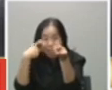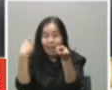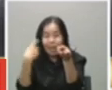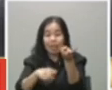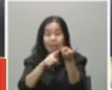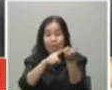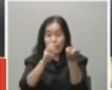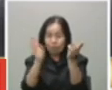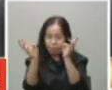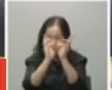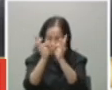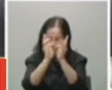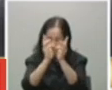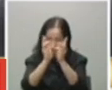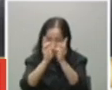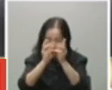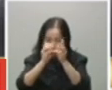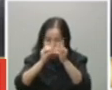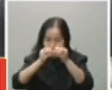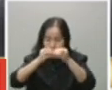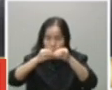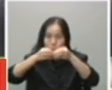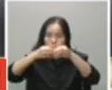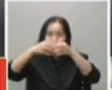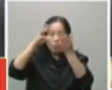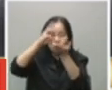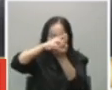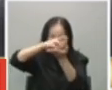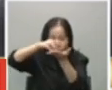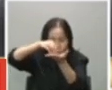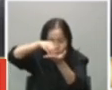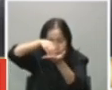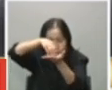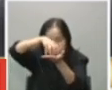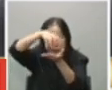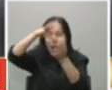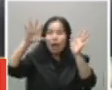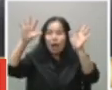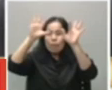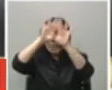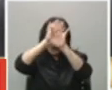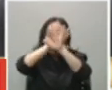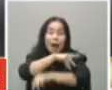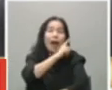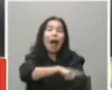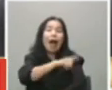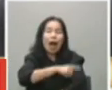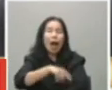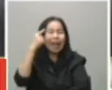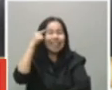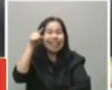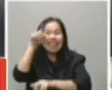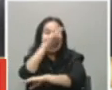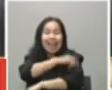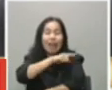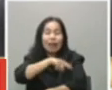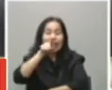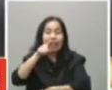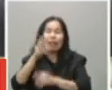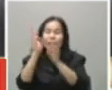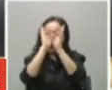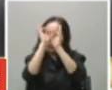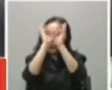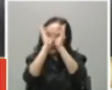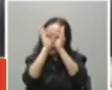มันมารวมตัวกันเยอะๆนะครับเราก็จะเห็นมันเหมือนกับหมอกจางๆท่านประธานครับด้วยความเล็กของมัน